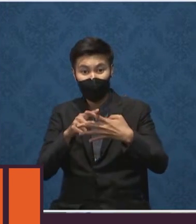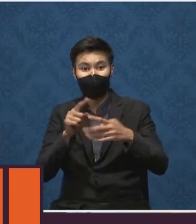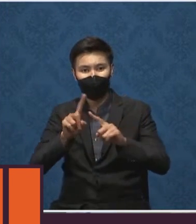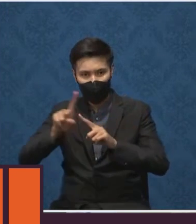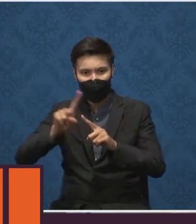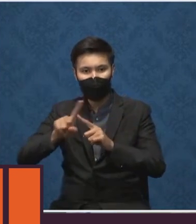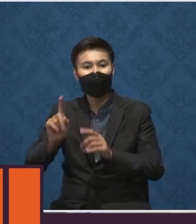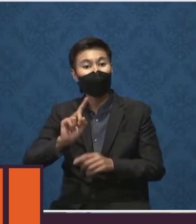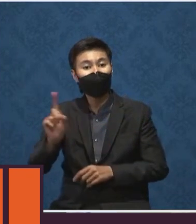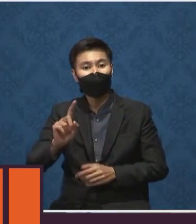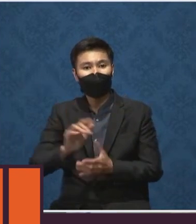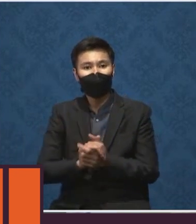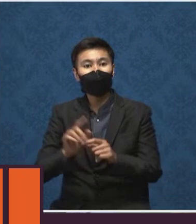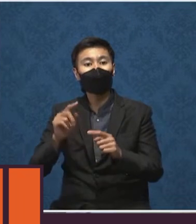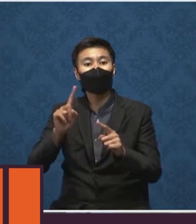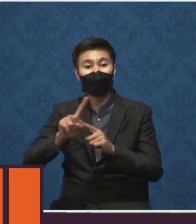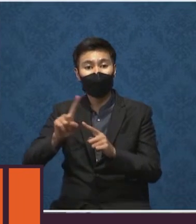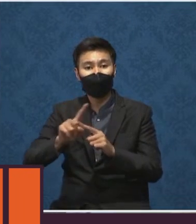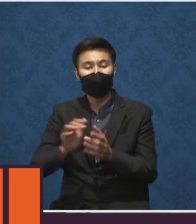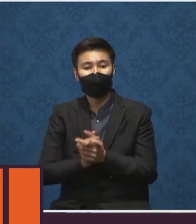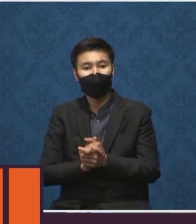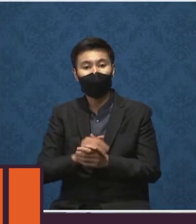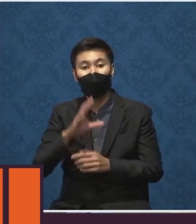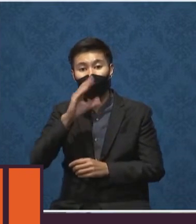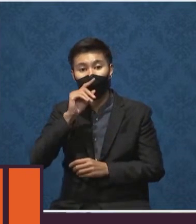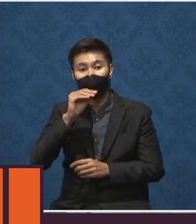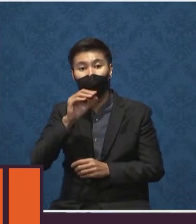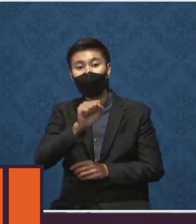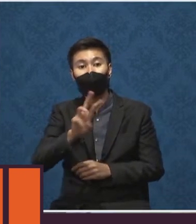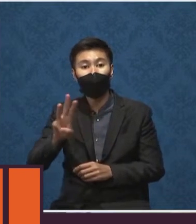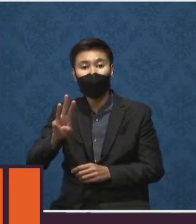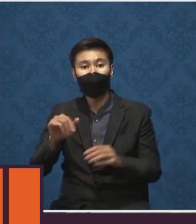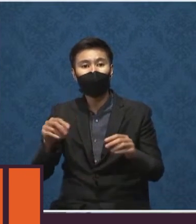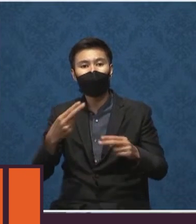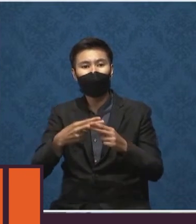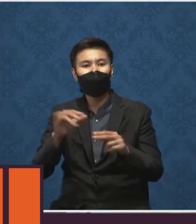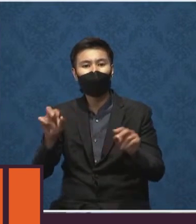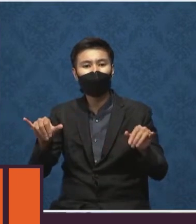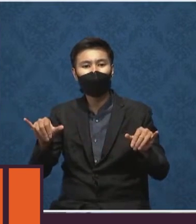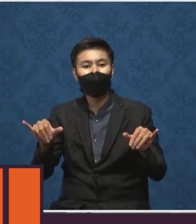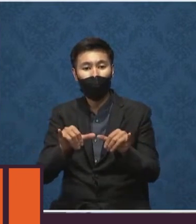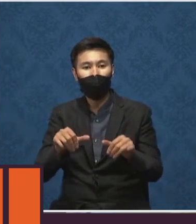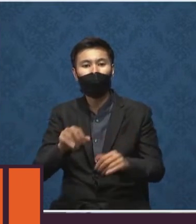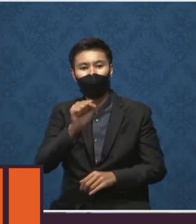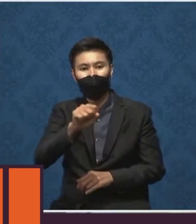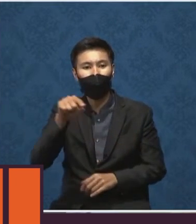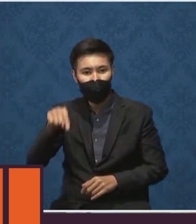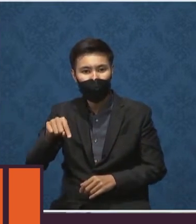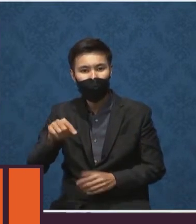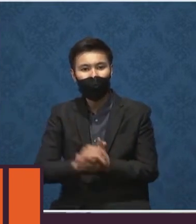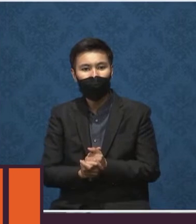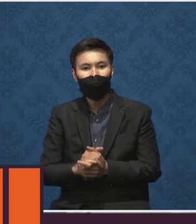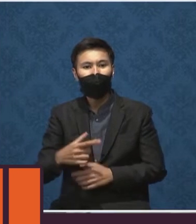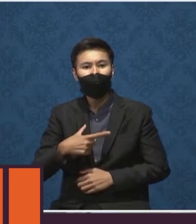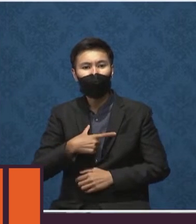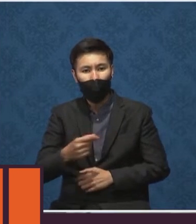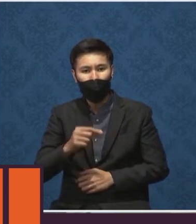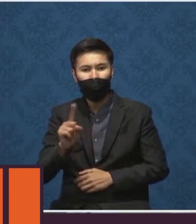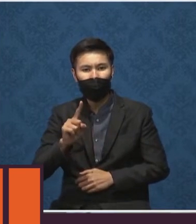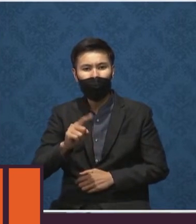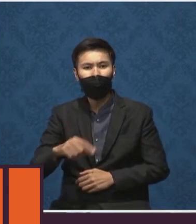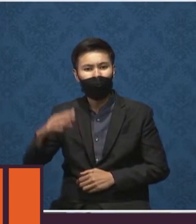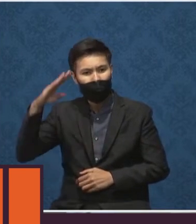ลด์ที่ 1 คำพูดของสอวอท่ 1 ตัสอนย้อสอจุดที่บอกวตอนเองนนิยมพระเศษการณประชาธิปัตัย